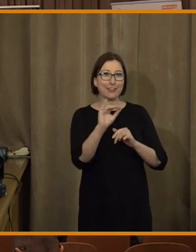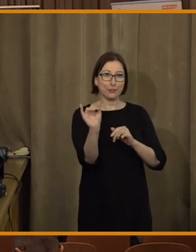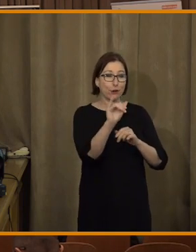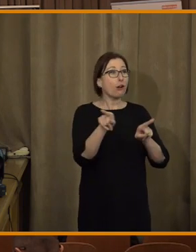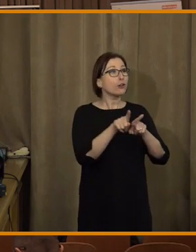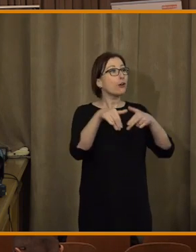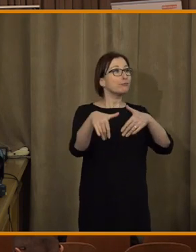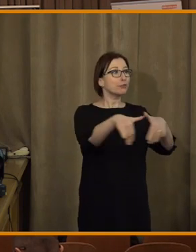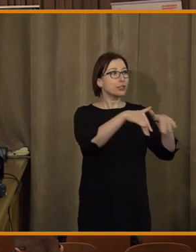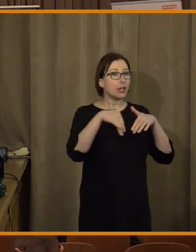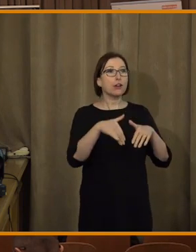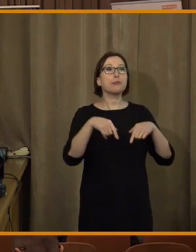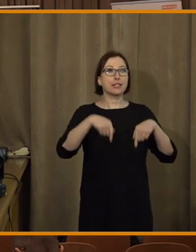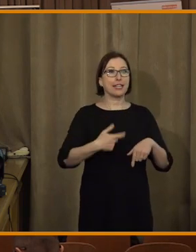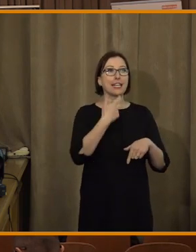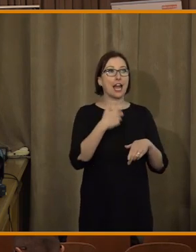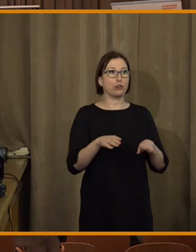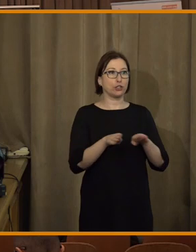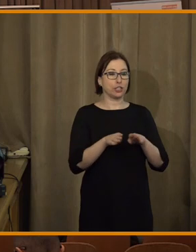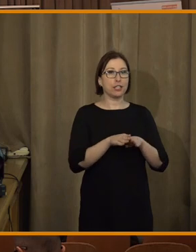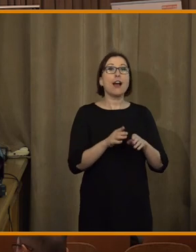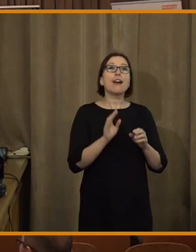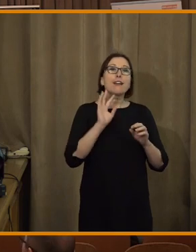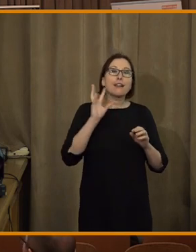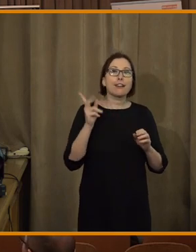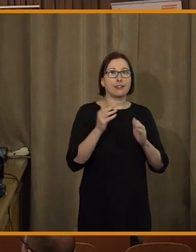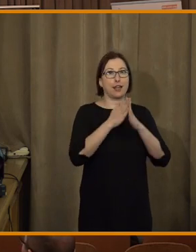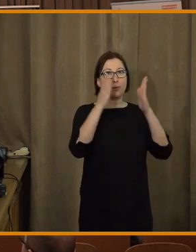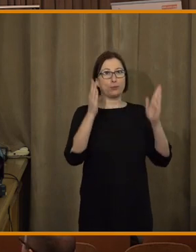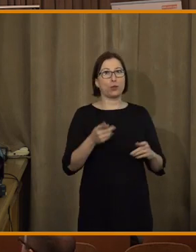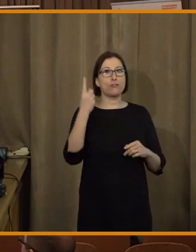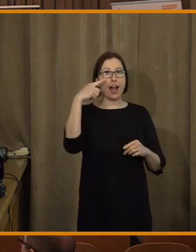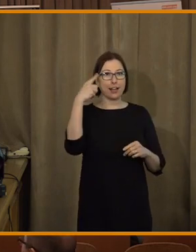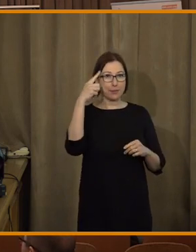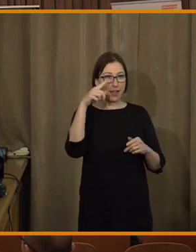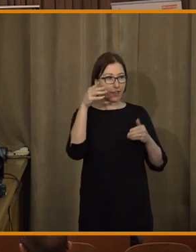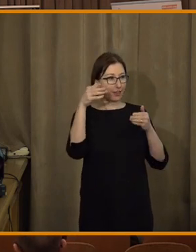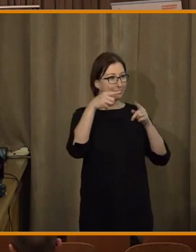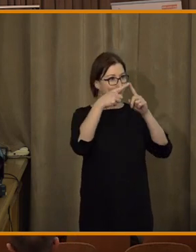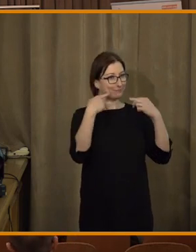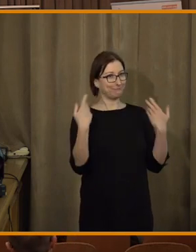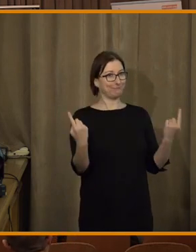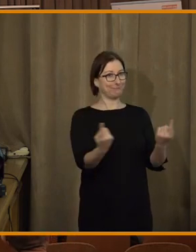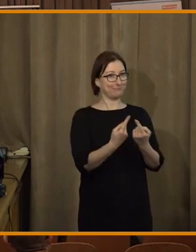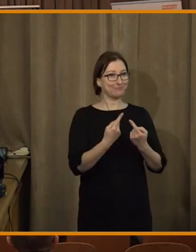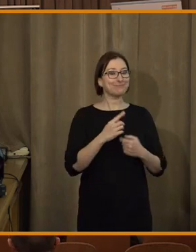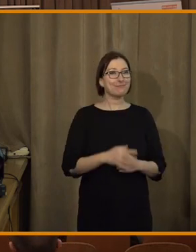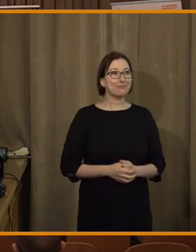s námi na národní třídě v krásné budově Akademie věd České republiky.